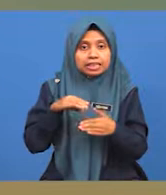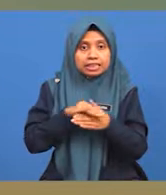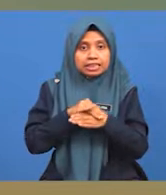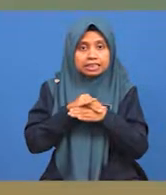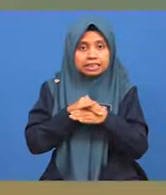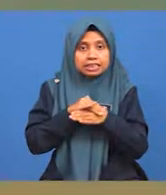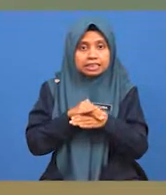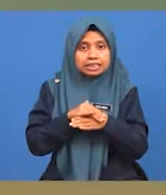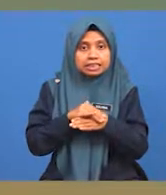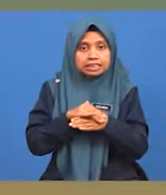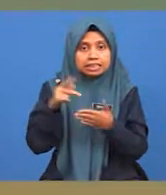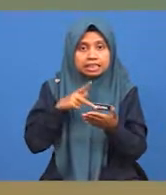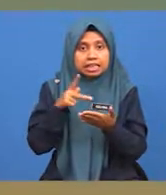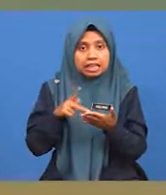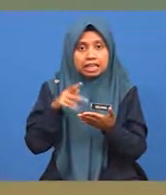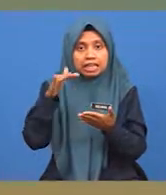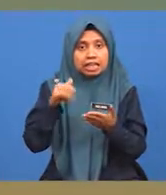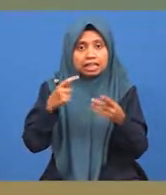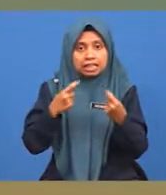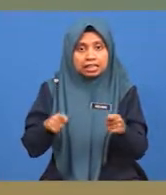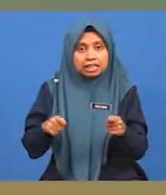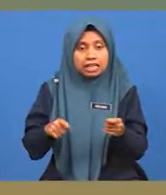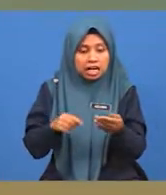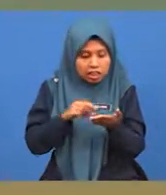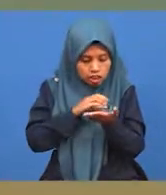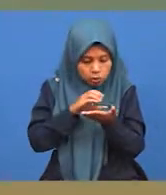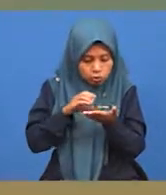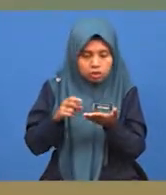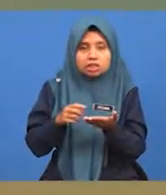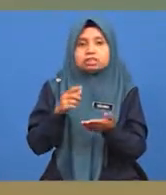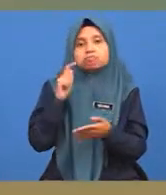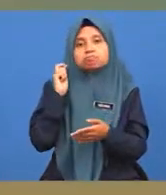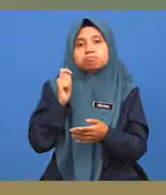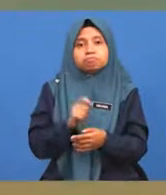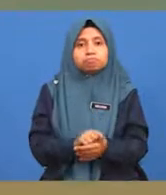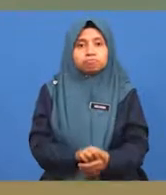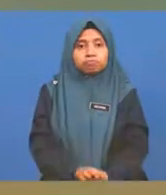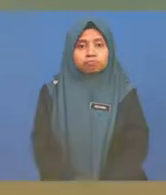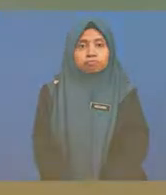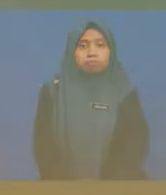isi-isi karangan yang telah dicatat sebentar tadi.